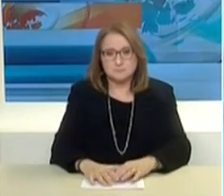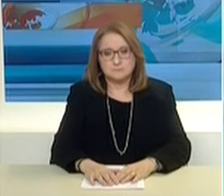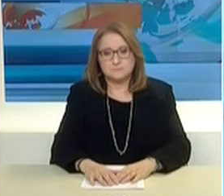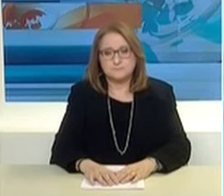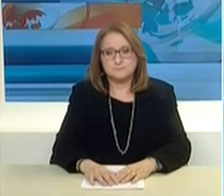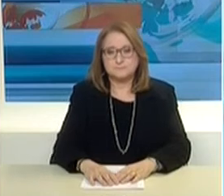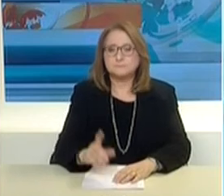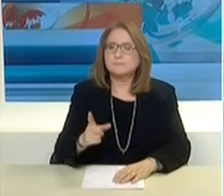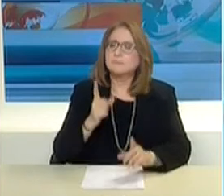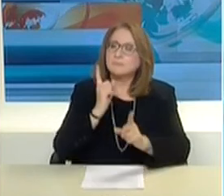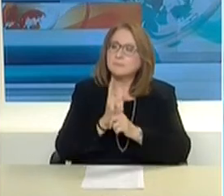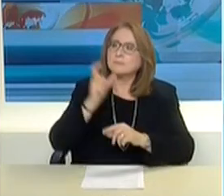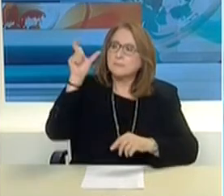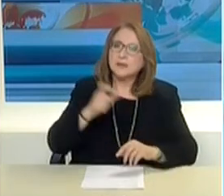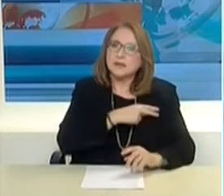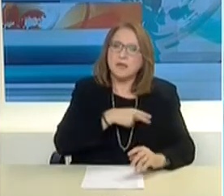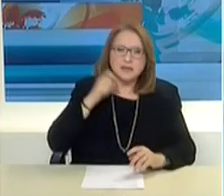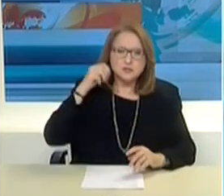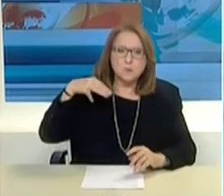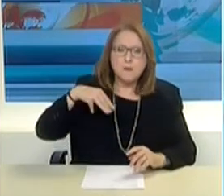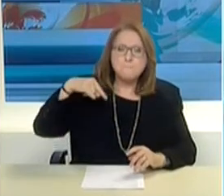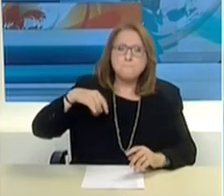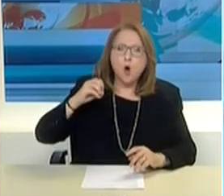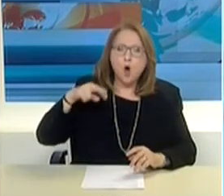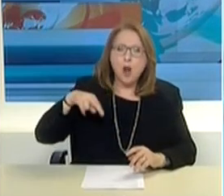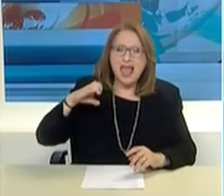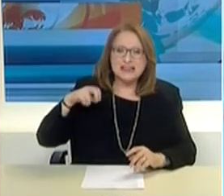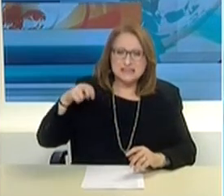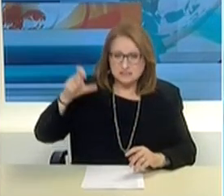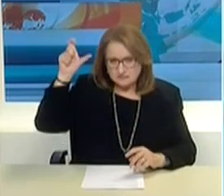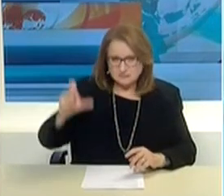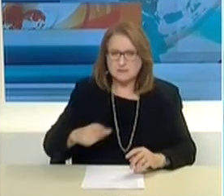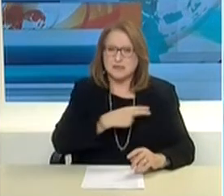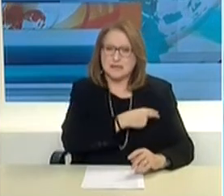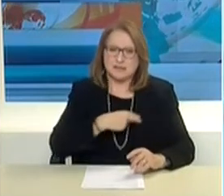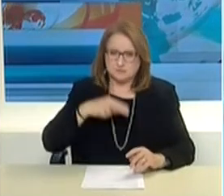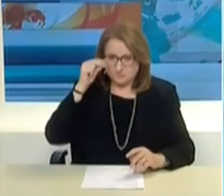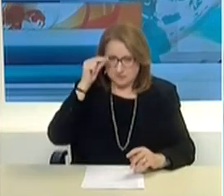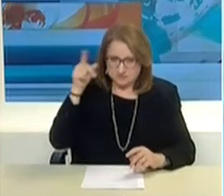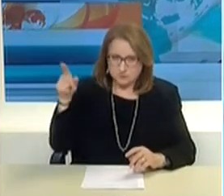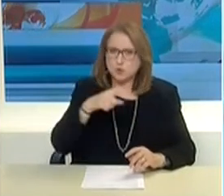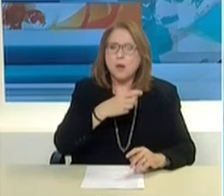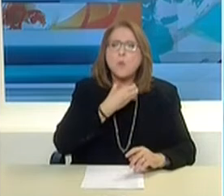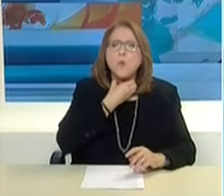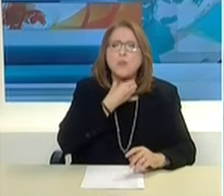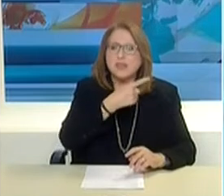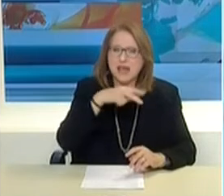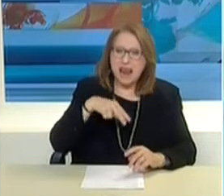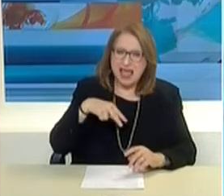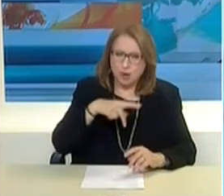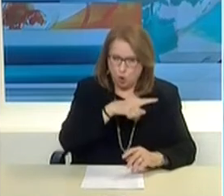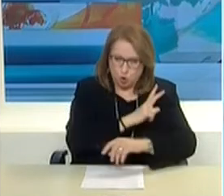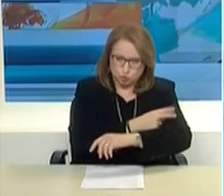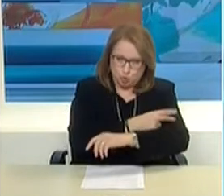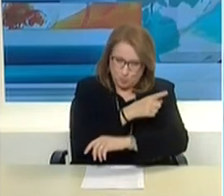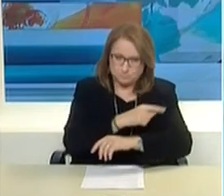Υπάρχει ειδικό σχέδιο από τον καθηγητή κύριο Μπολέτη, ο οποίος είναι καθηγητής Πανεπιστημίου στο Πανεπιστημιακό Γενικό Νοσοκομείο Λαϊκό, το οποίο